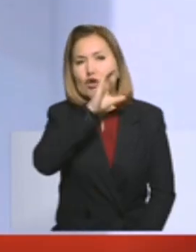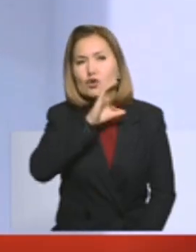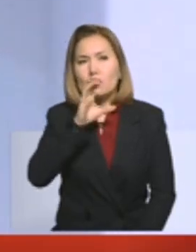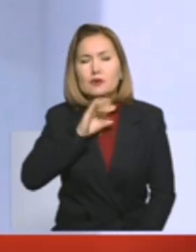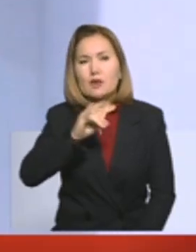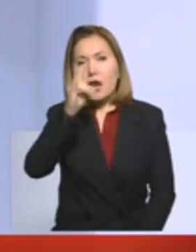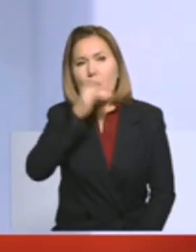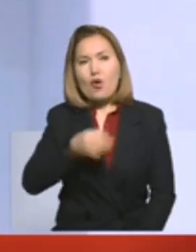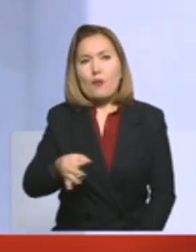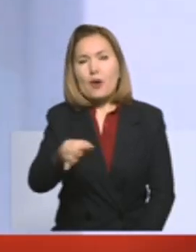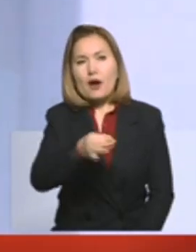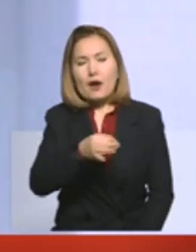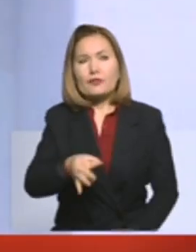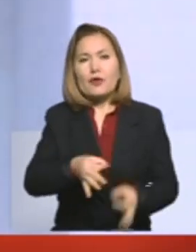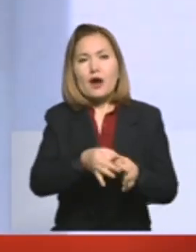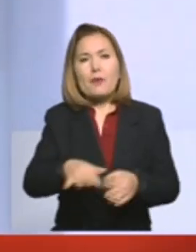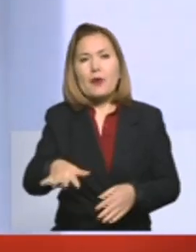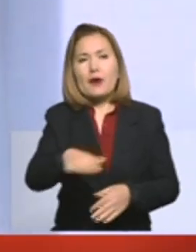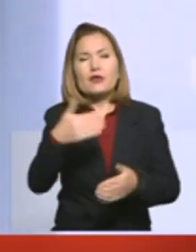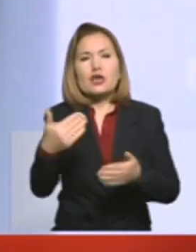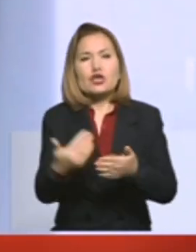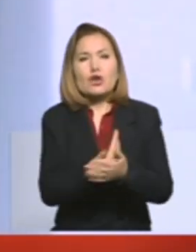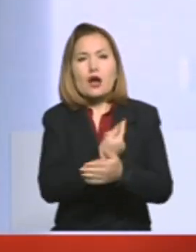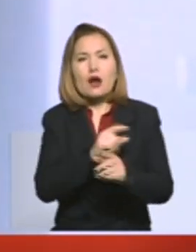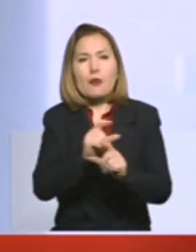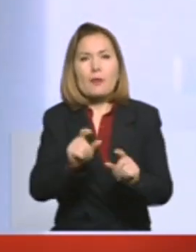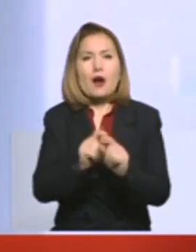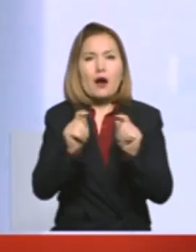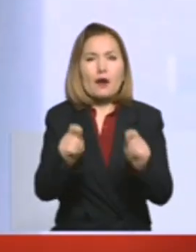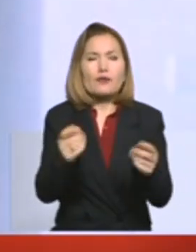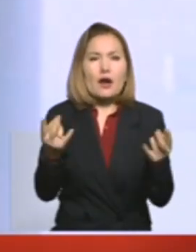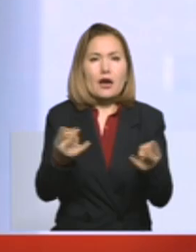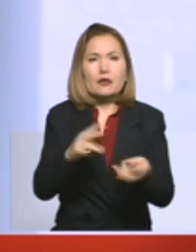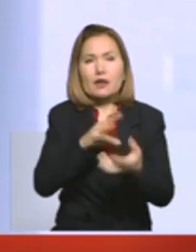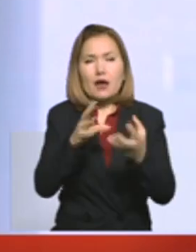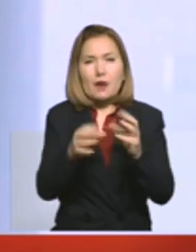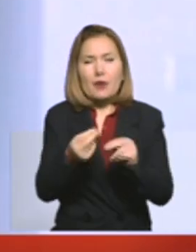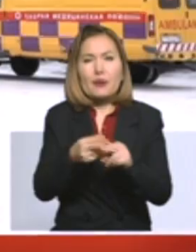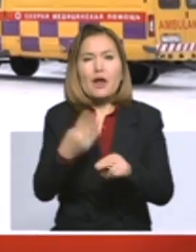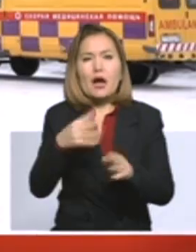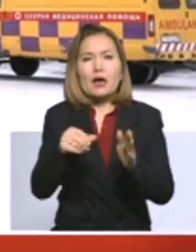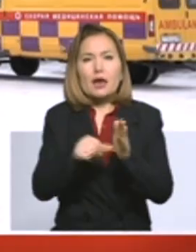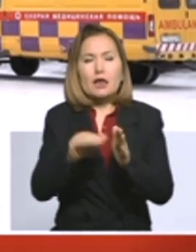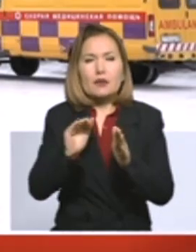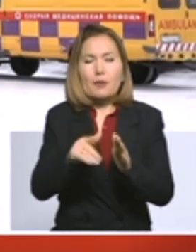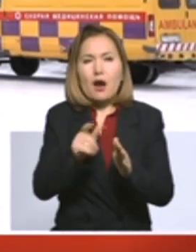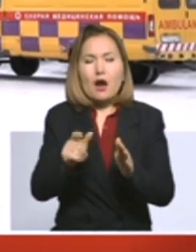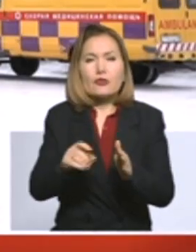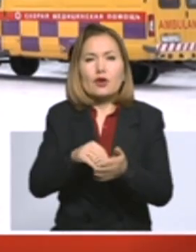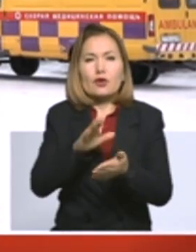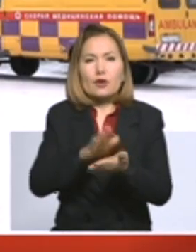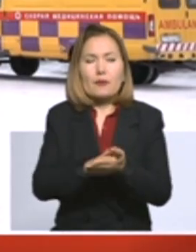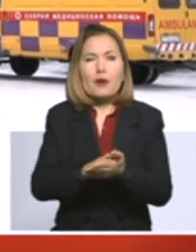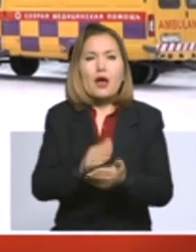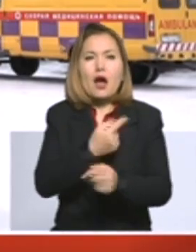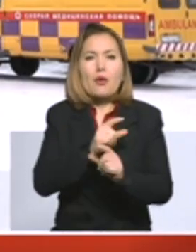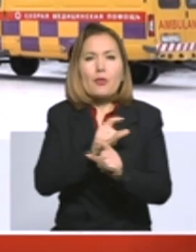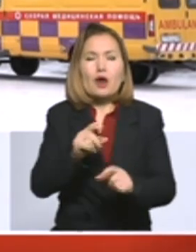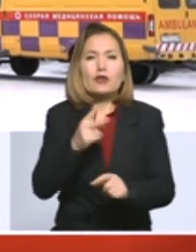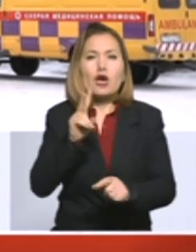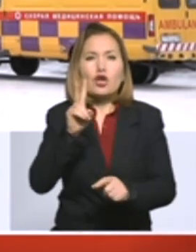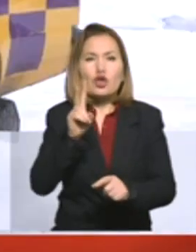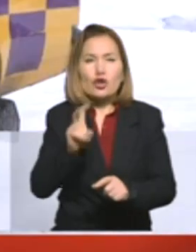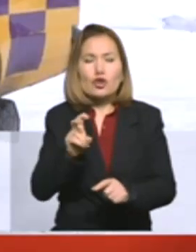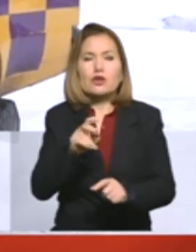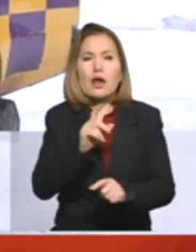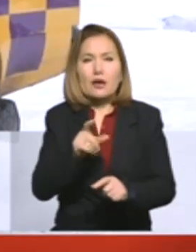Солтүстік Қазақстан облысы Қызылжар ауданына жаңа емхана қажет. Емдеу мекемесінде 46 мың тұрғын тіркеуде тұр. Ғимарат тәулігіне 200 адамды